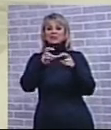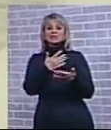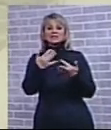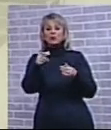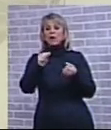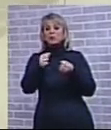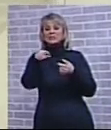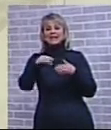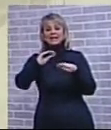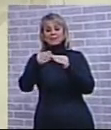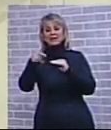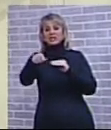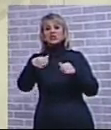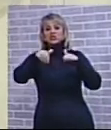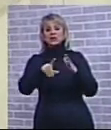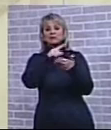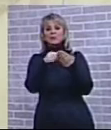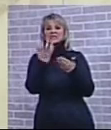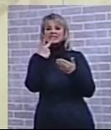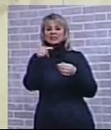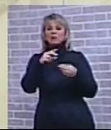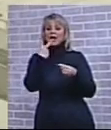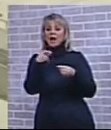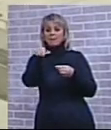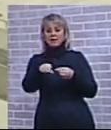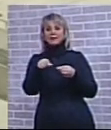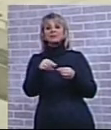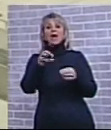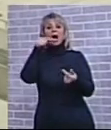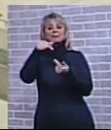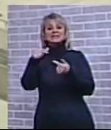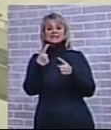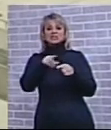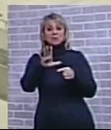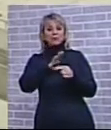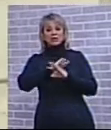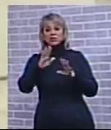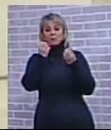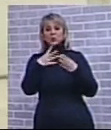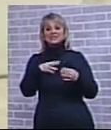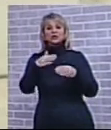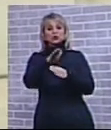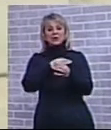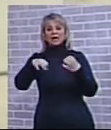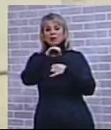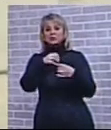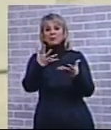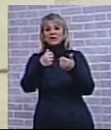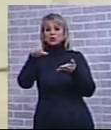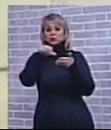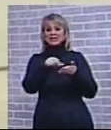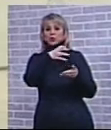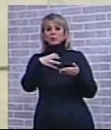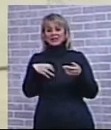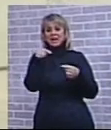насколько прочные крепления и решают вопрос с цветовой гаммой. А определиться с ней было непросто. В долгих обсуждениях принял